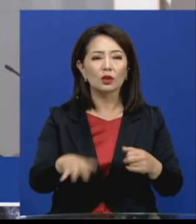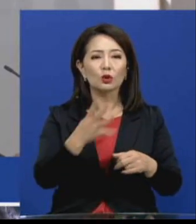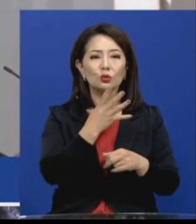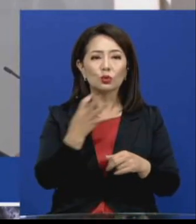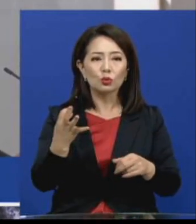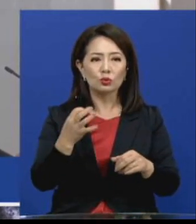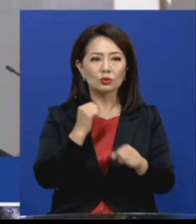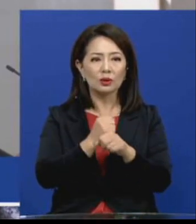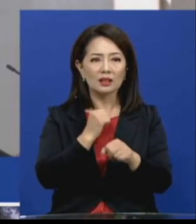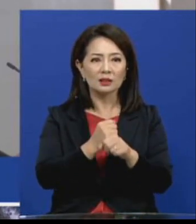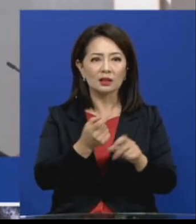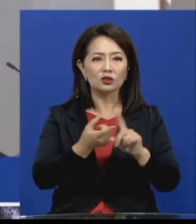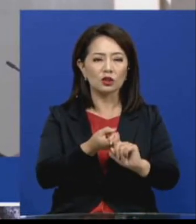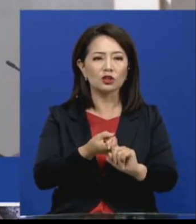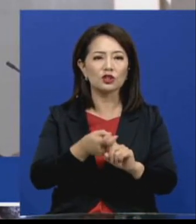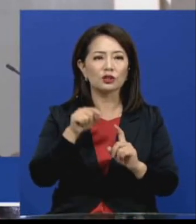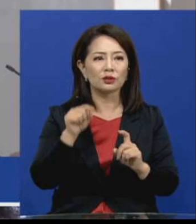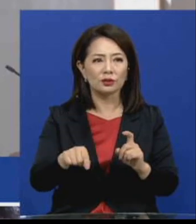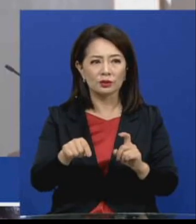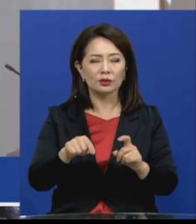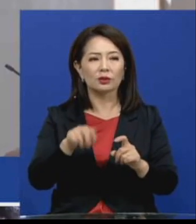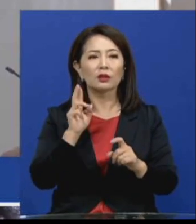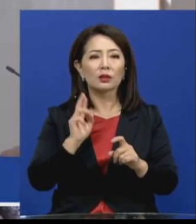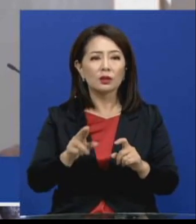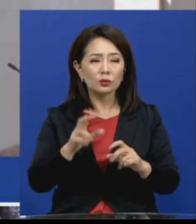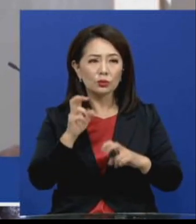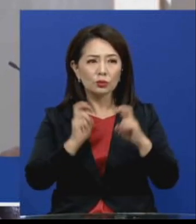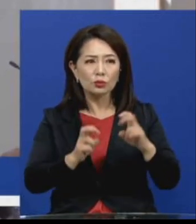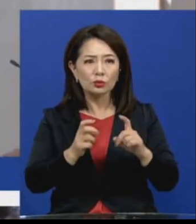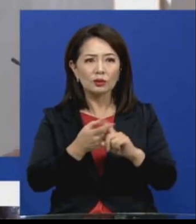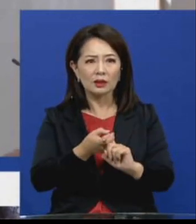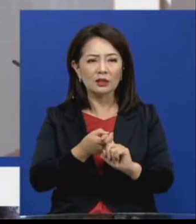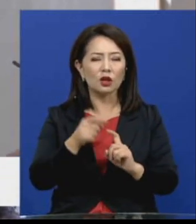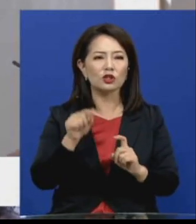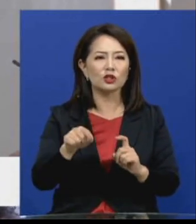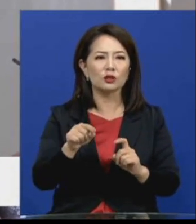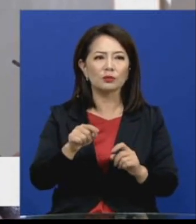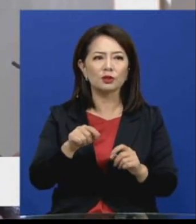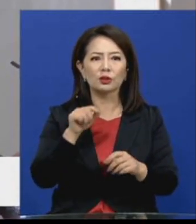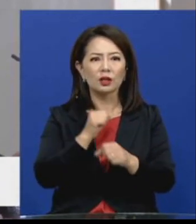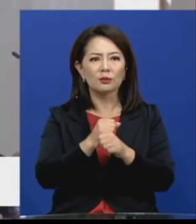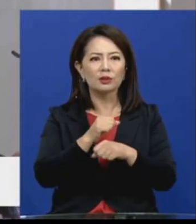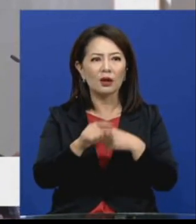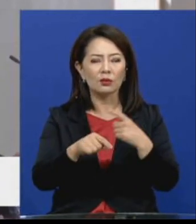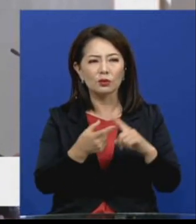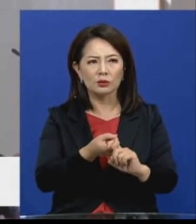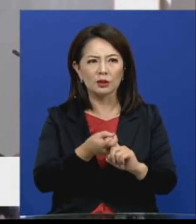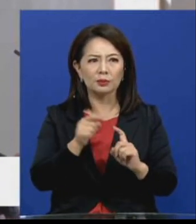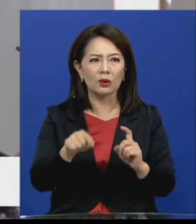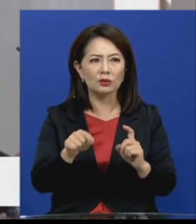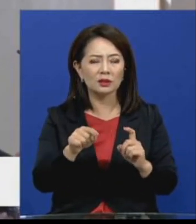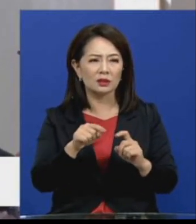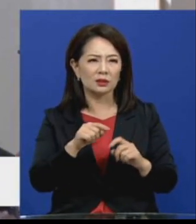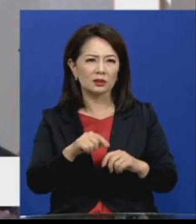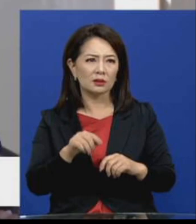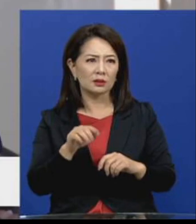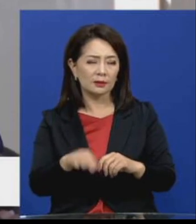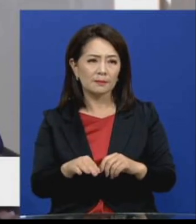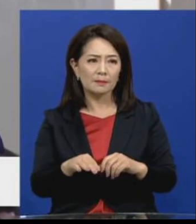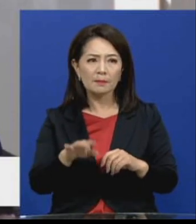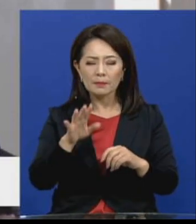үйлдвэр экспортыг одоо байнга нэмэгдүүлж одоо үйлдвэрлэлийн чанар технологиг сайжруулж ингэж явж байгааг одоо төр маань үнэлж